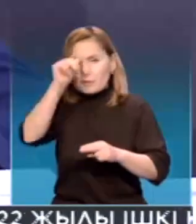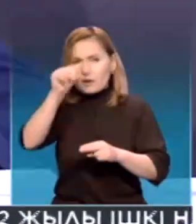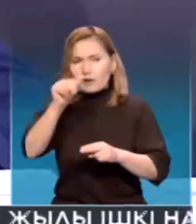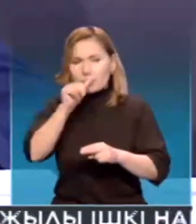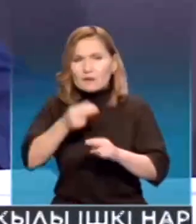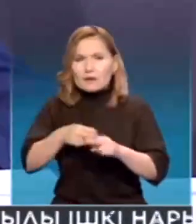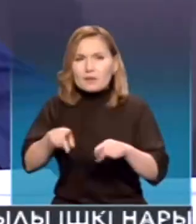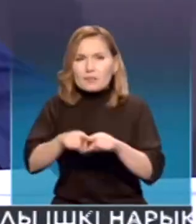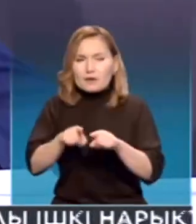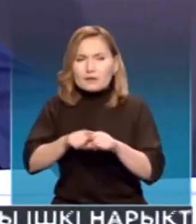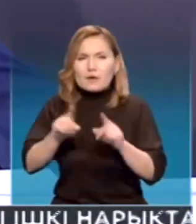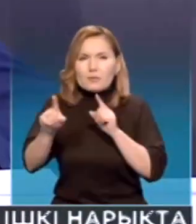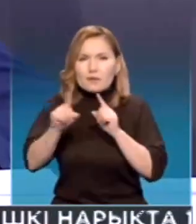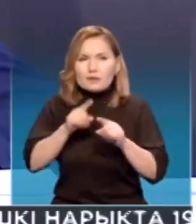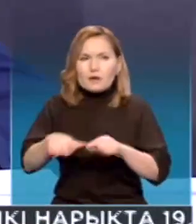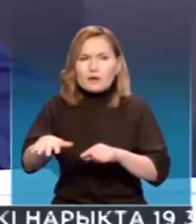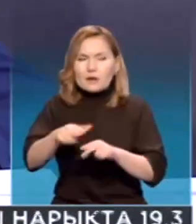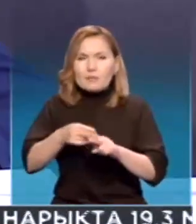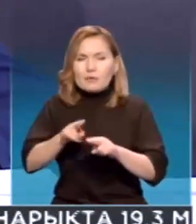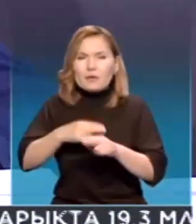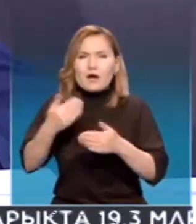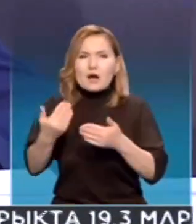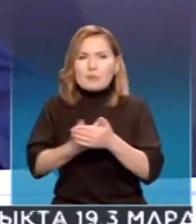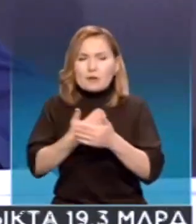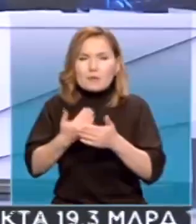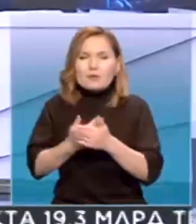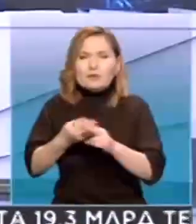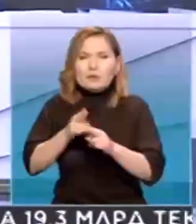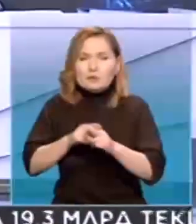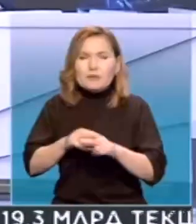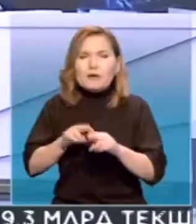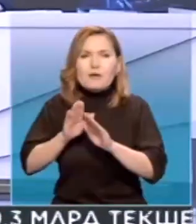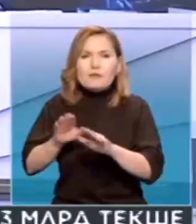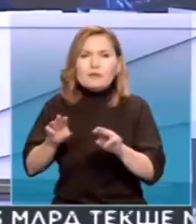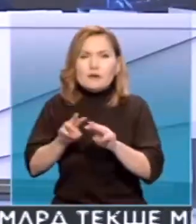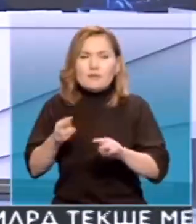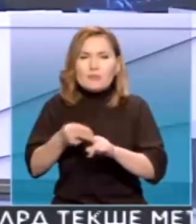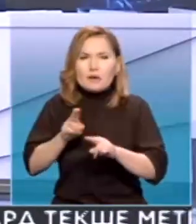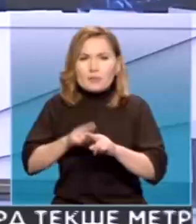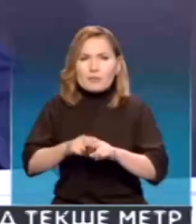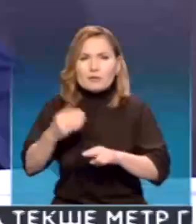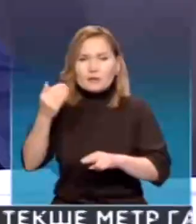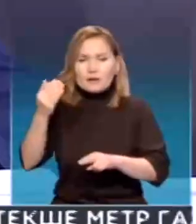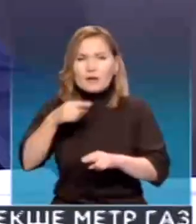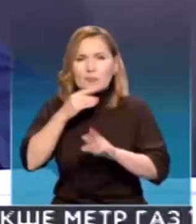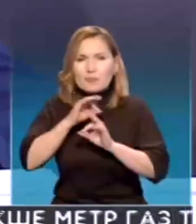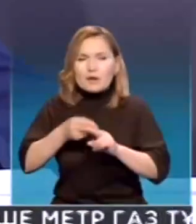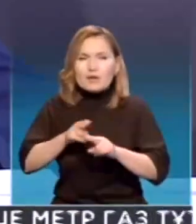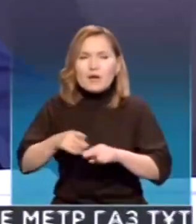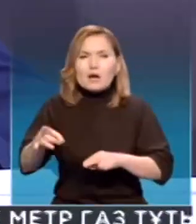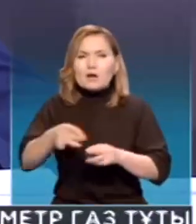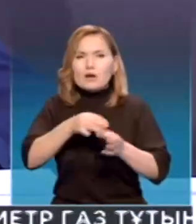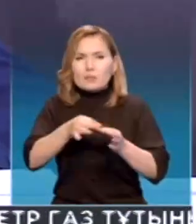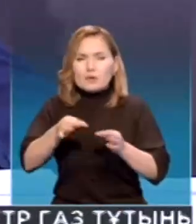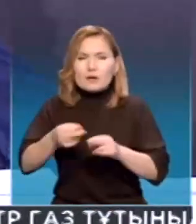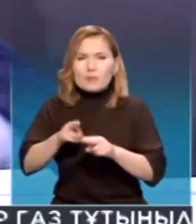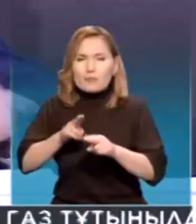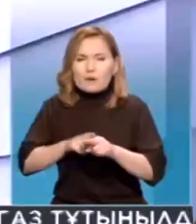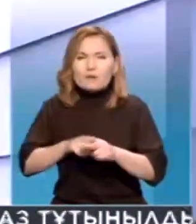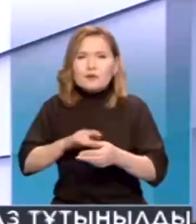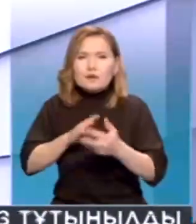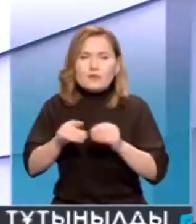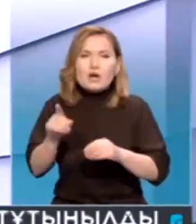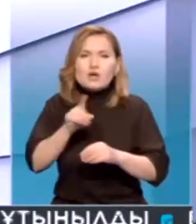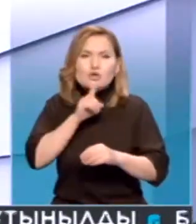20-сында тап осы брифинг алаңында ақпарат және қоғамдық даму вице-министрі Данияр Қадырбаев республика бойынша ниет